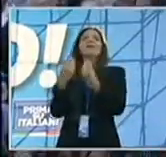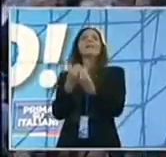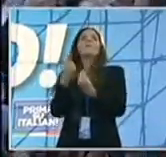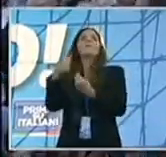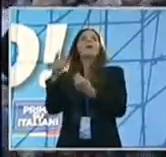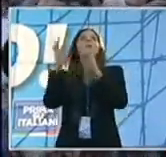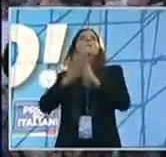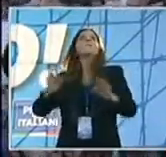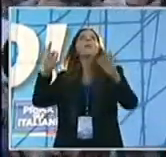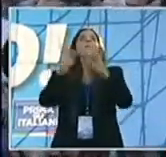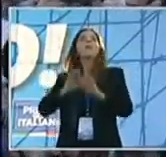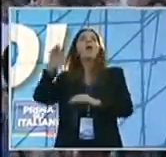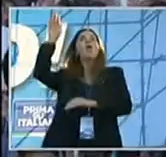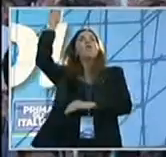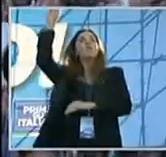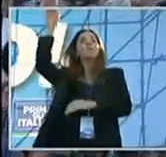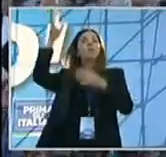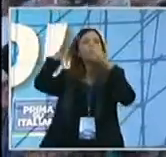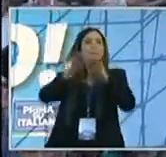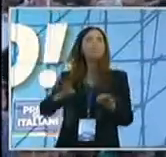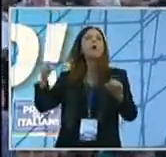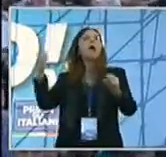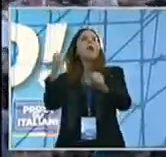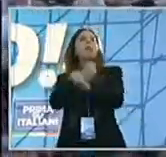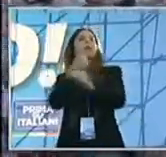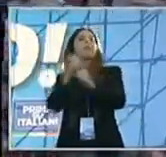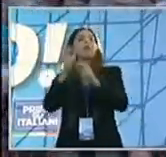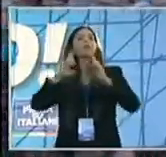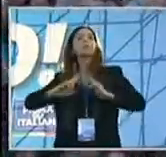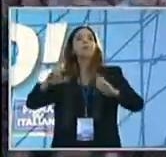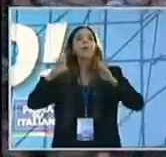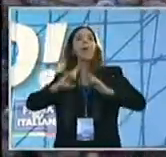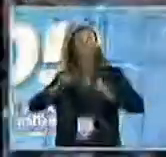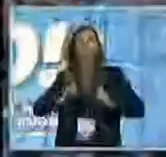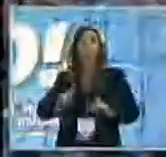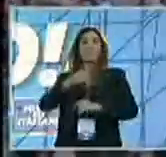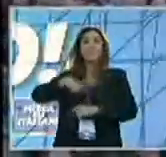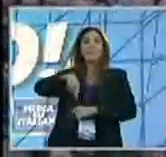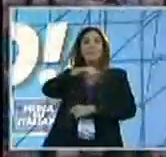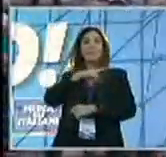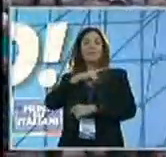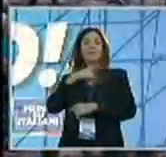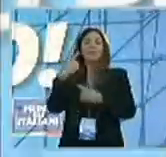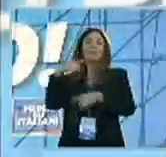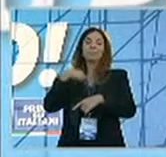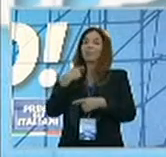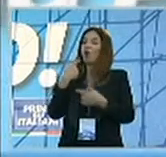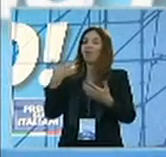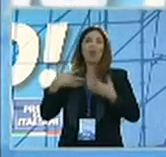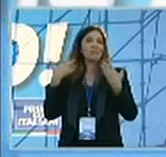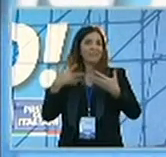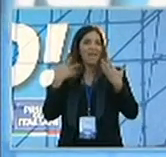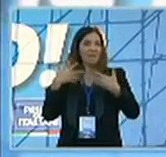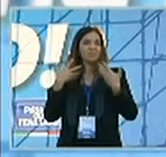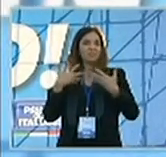dignità, lavoro e speranza per i nostri figli. Ed è con questo spirito che io sono contento